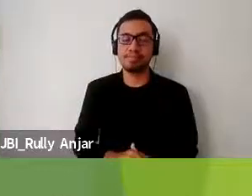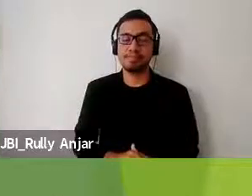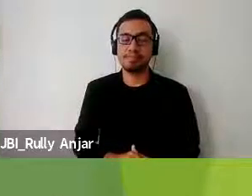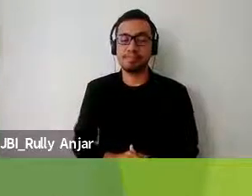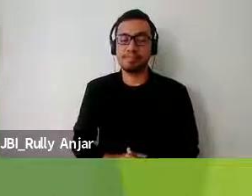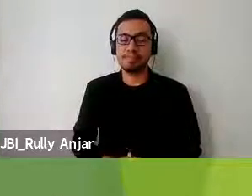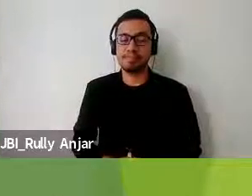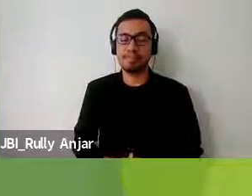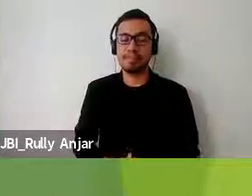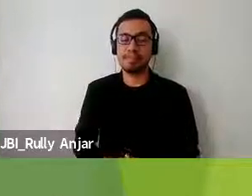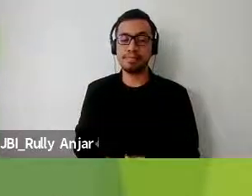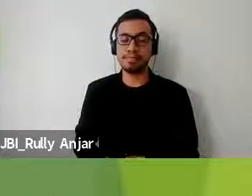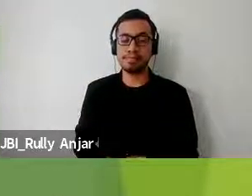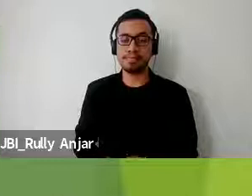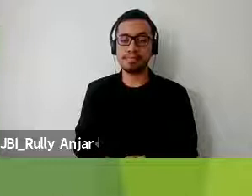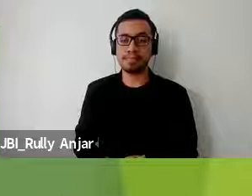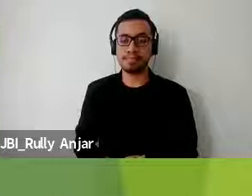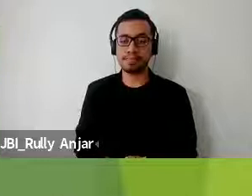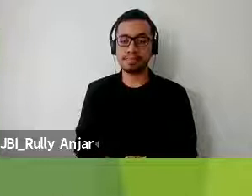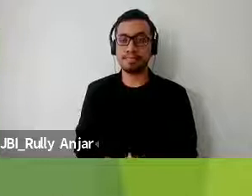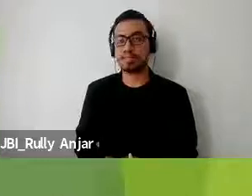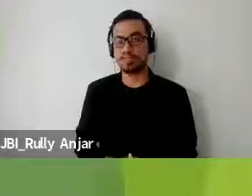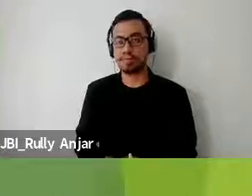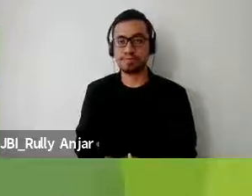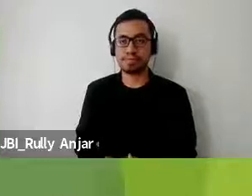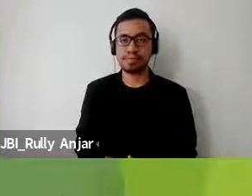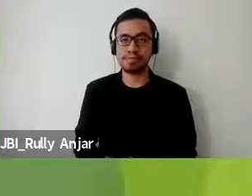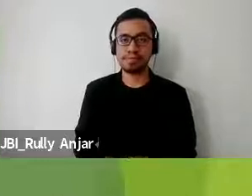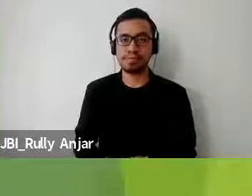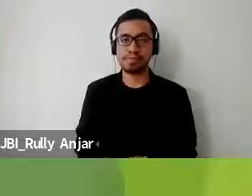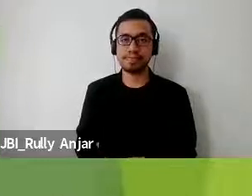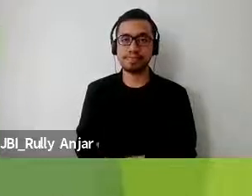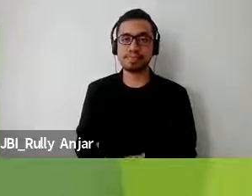Ibu sekalian, kalau kita melihat bahwa